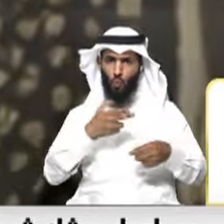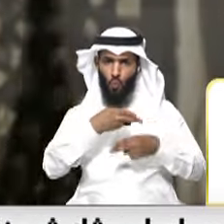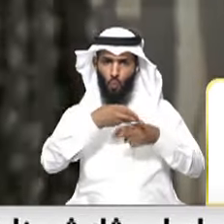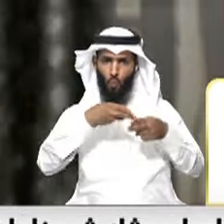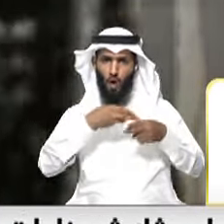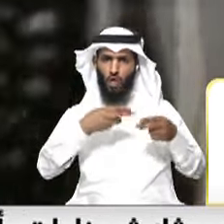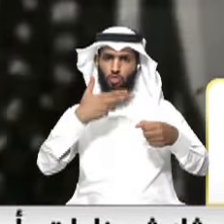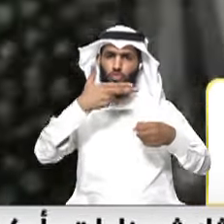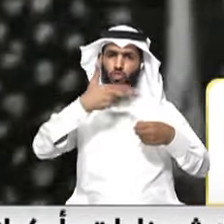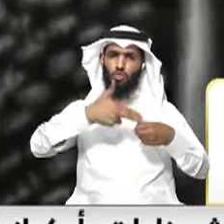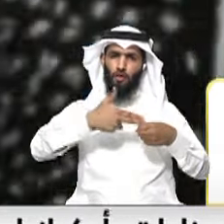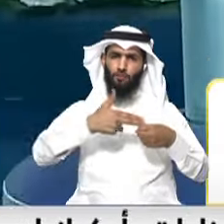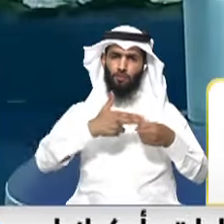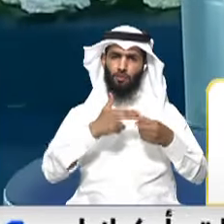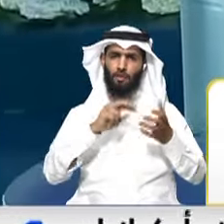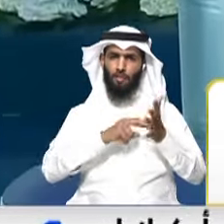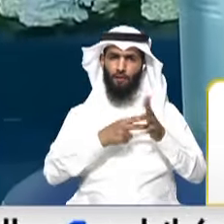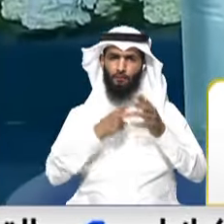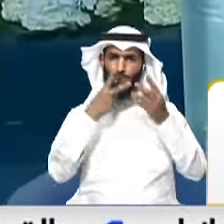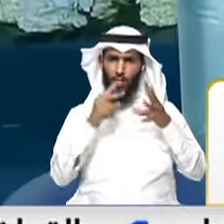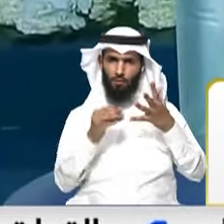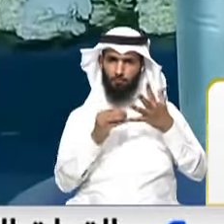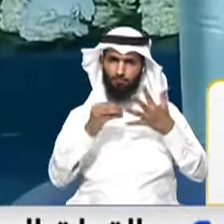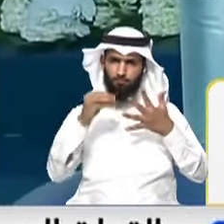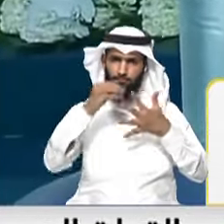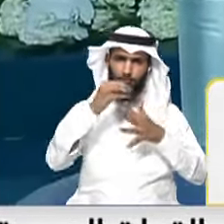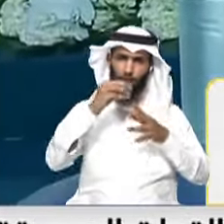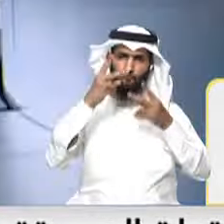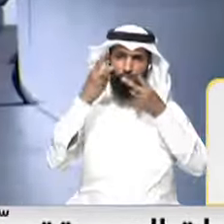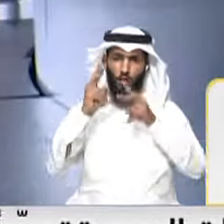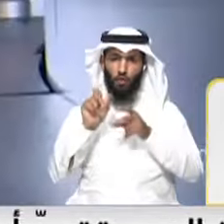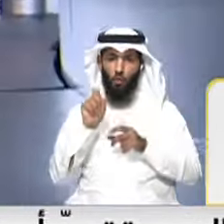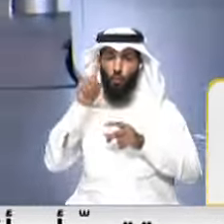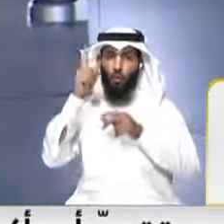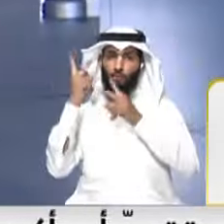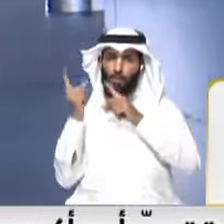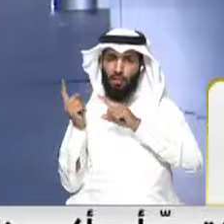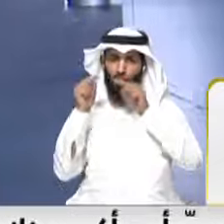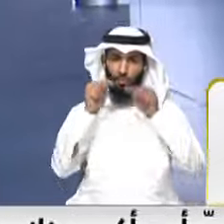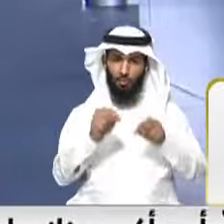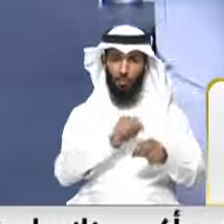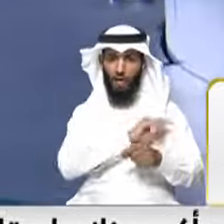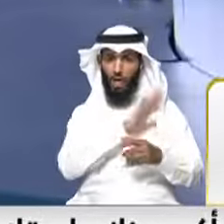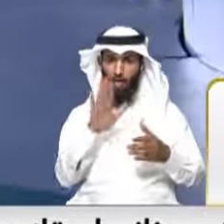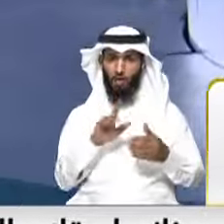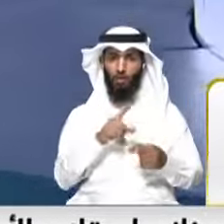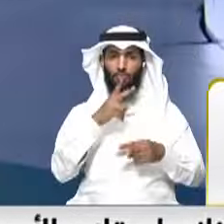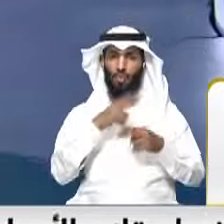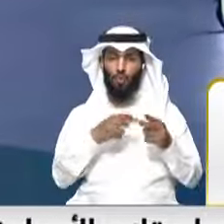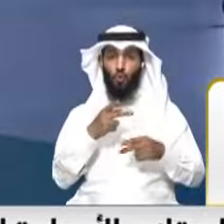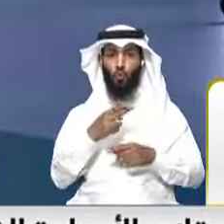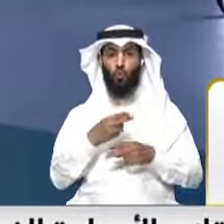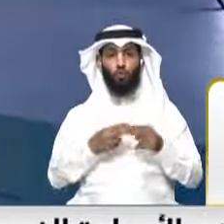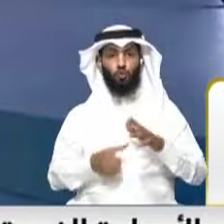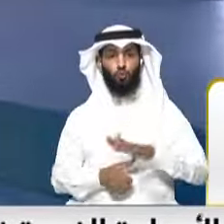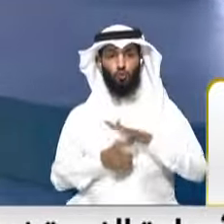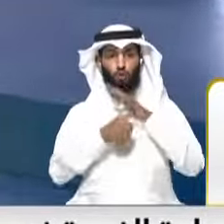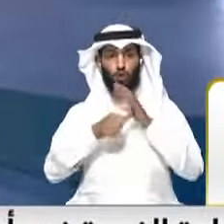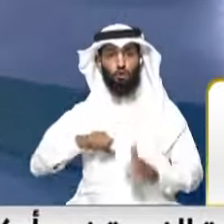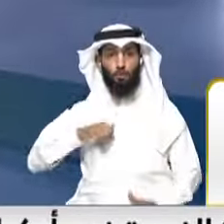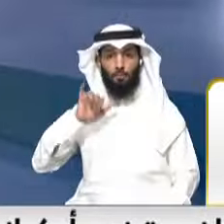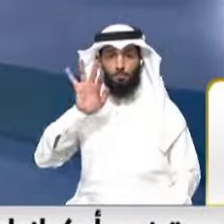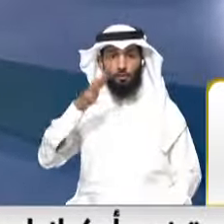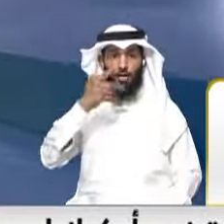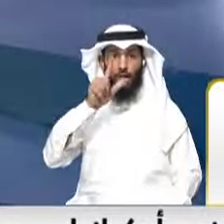الكويت. بعدها تفضل حضرة صاحب السمو أمير البلاد الشيخ مشعل الأحمد الجابر الصباح حفظه الله ورعاه